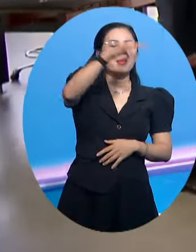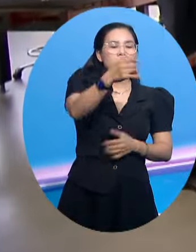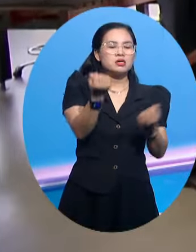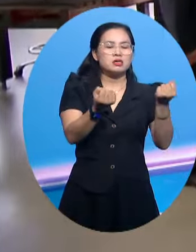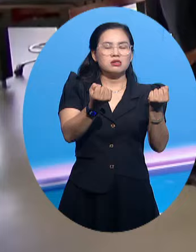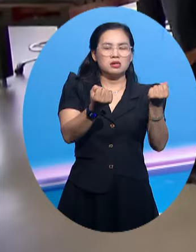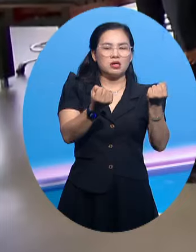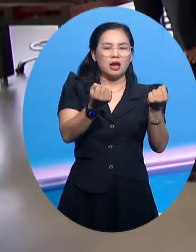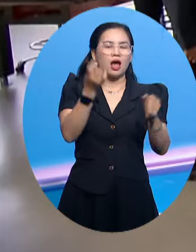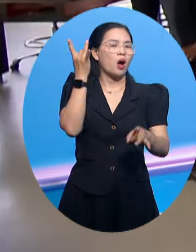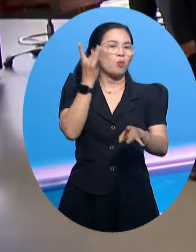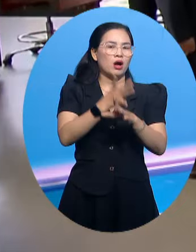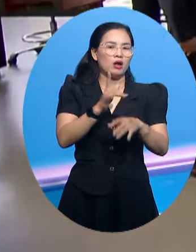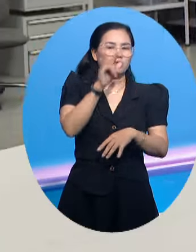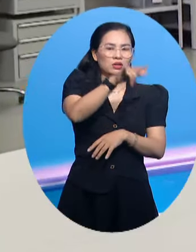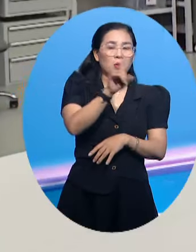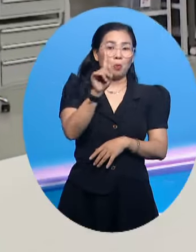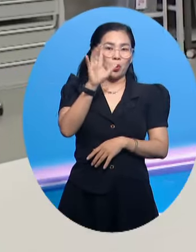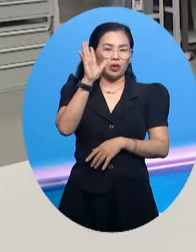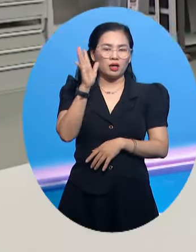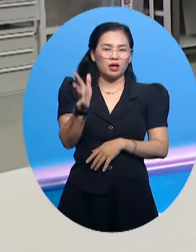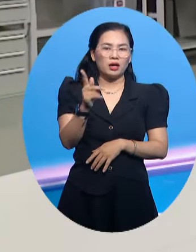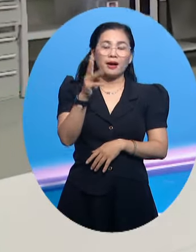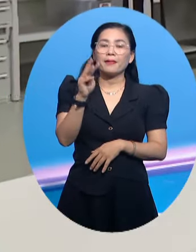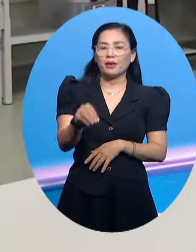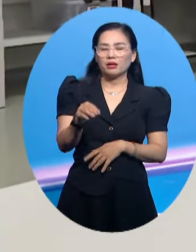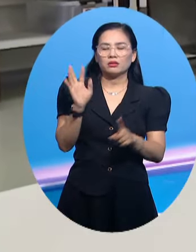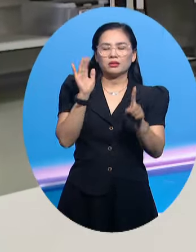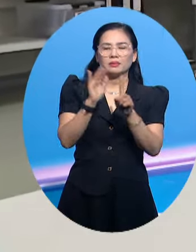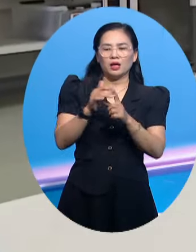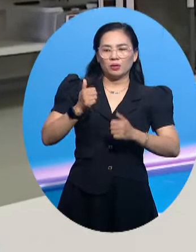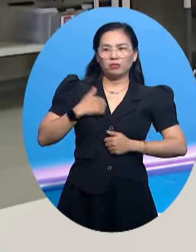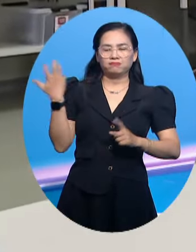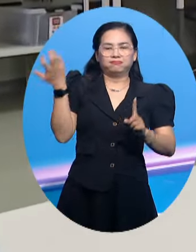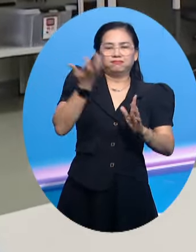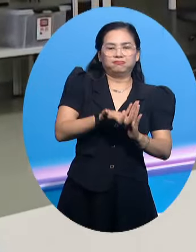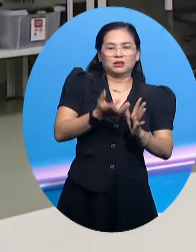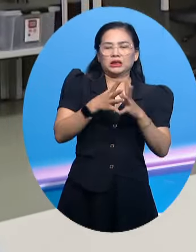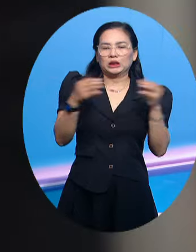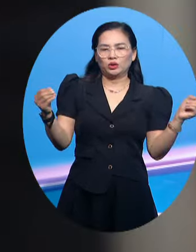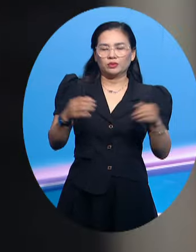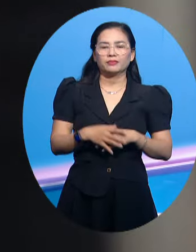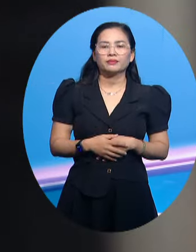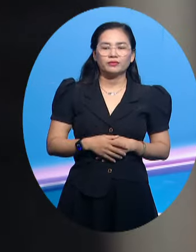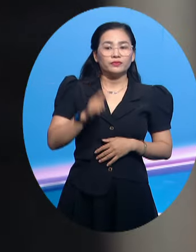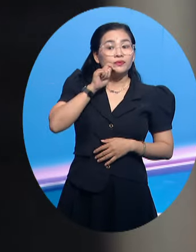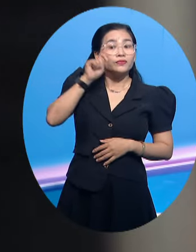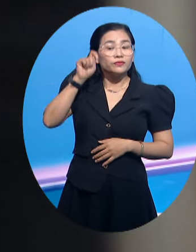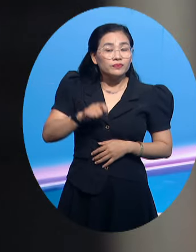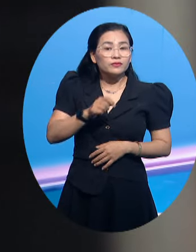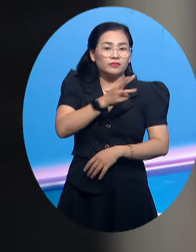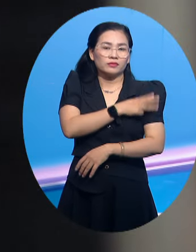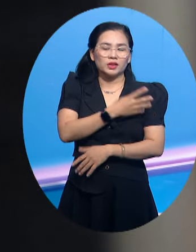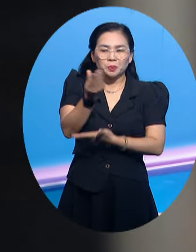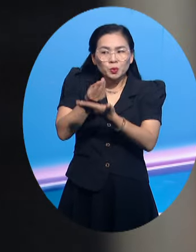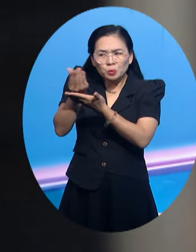theo một mặt trận được củng cố vững chắc dài 1000 km với sự tham gia của hàng trăm ngàn binh lính cả Nga và Ukraina đều đã mua máy bay không người lái